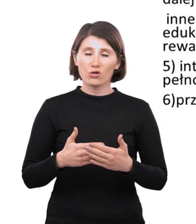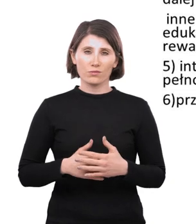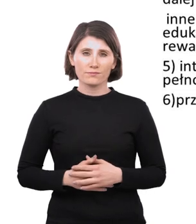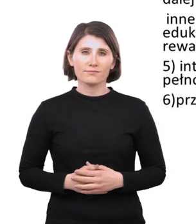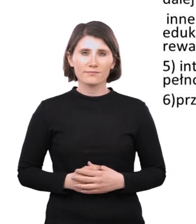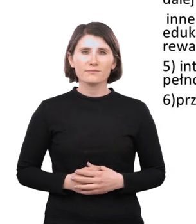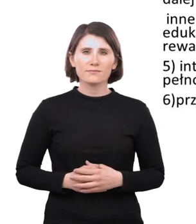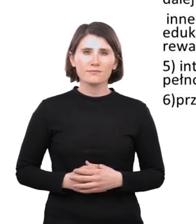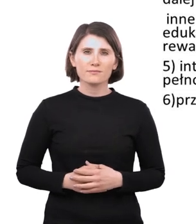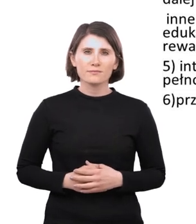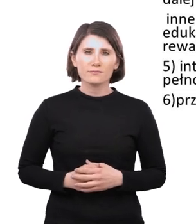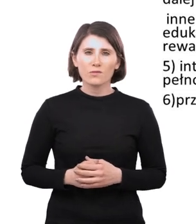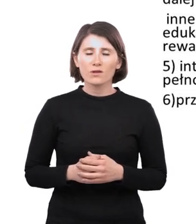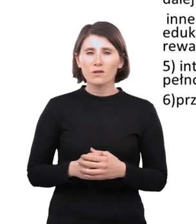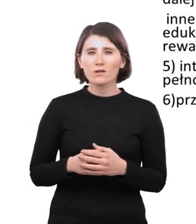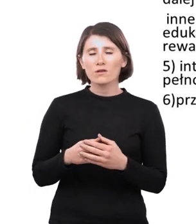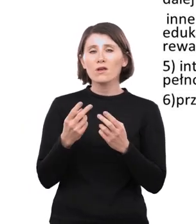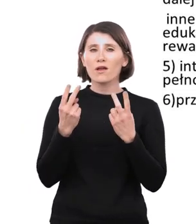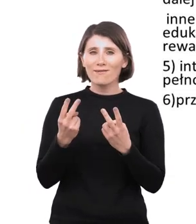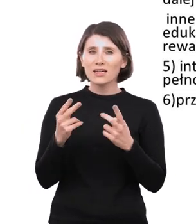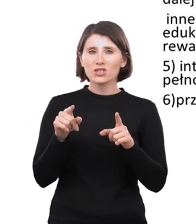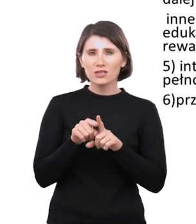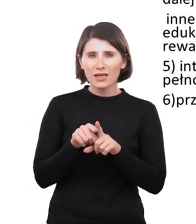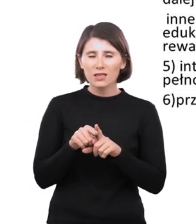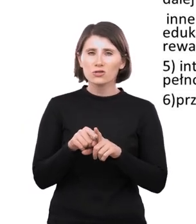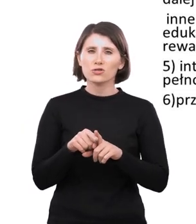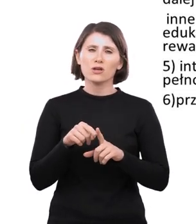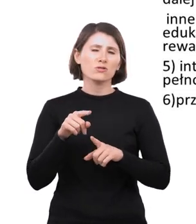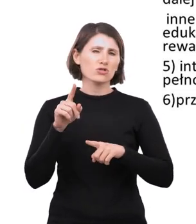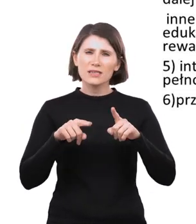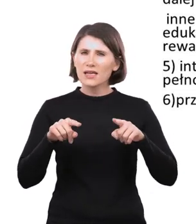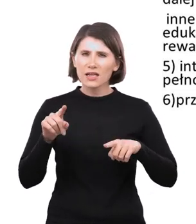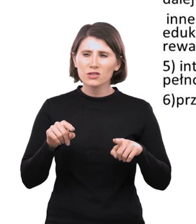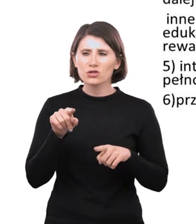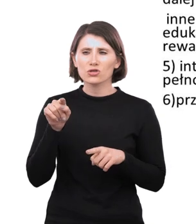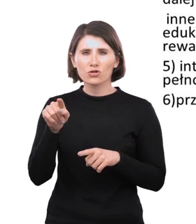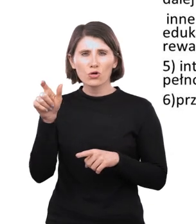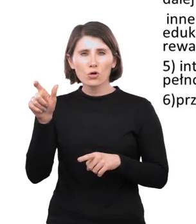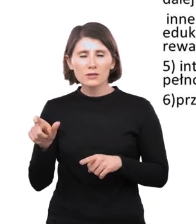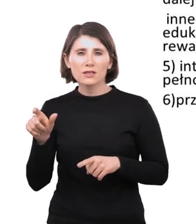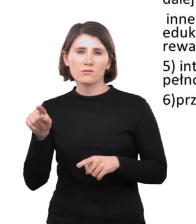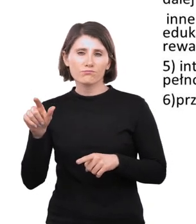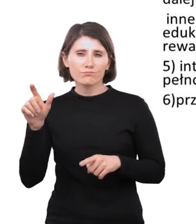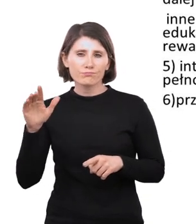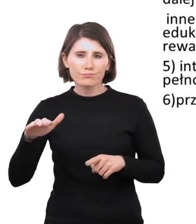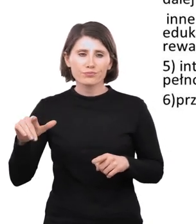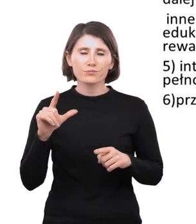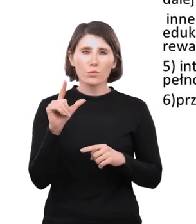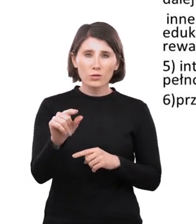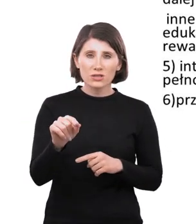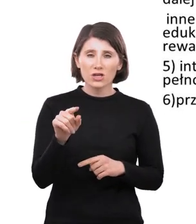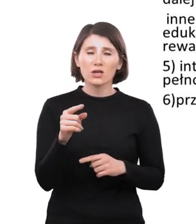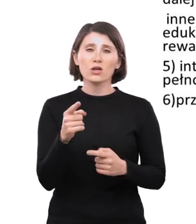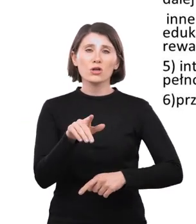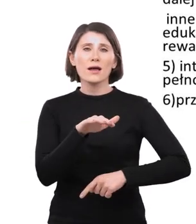To, co też ważne, to niezależnie od tego, do jakiej placówki dziecko trafi, to placówki te mają